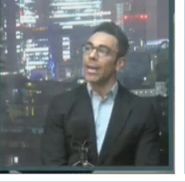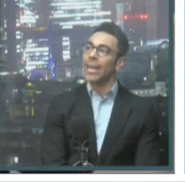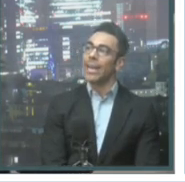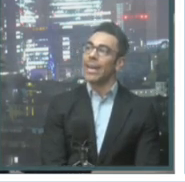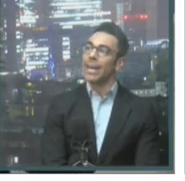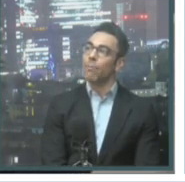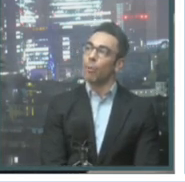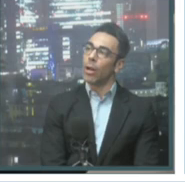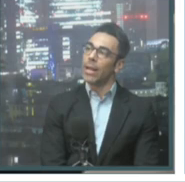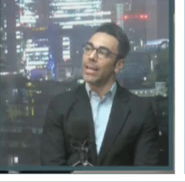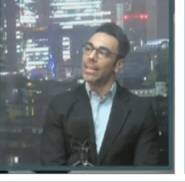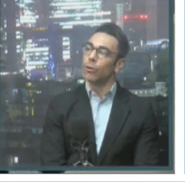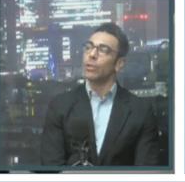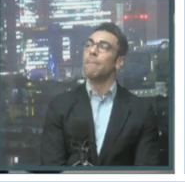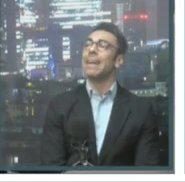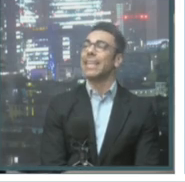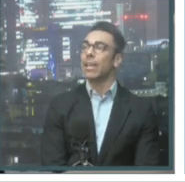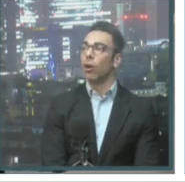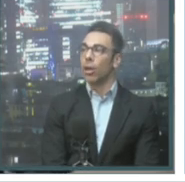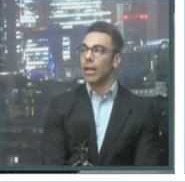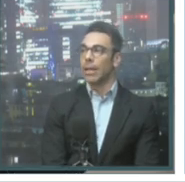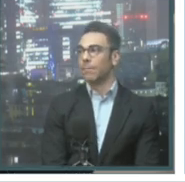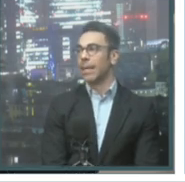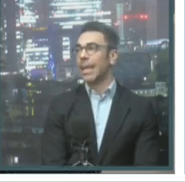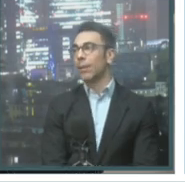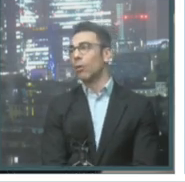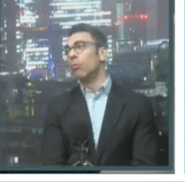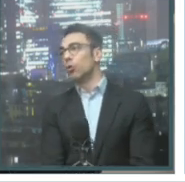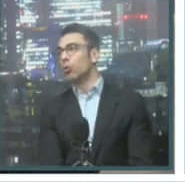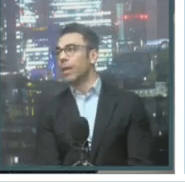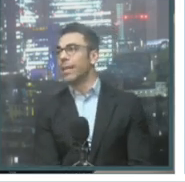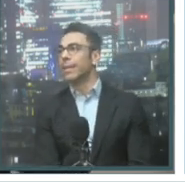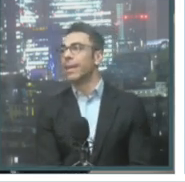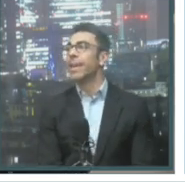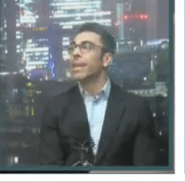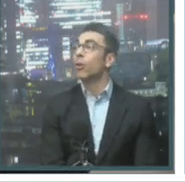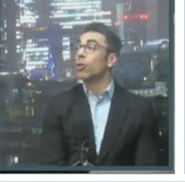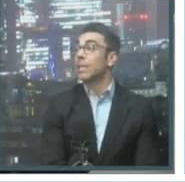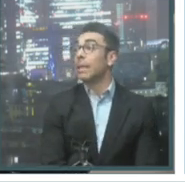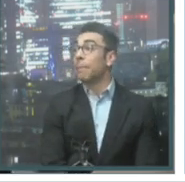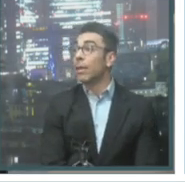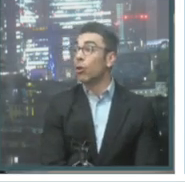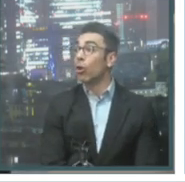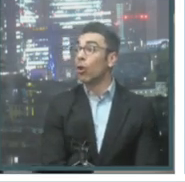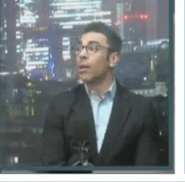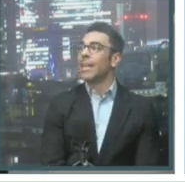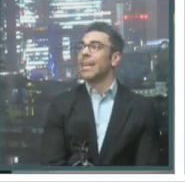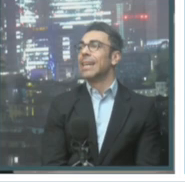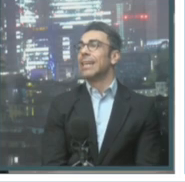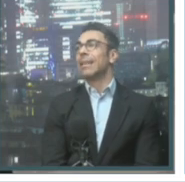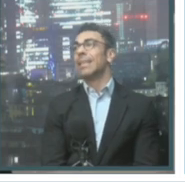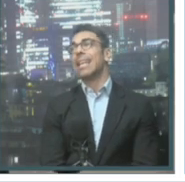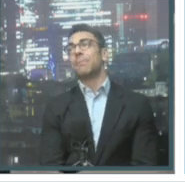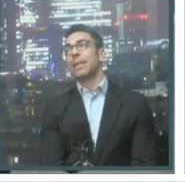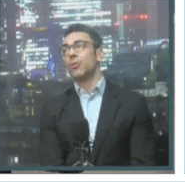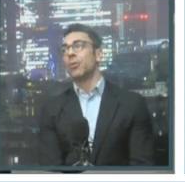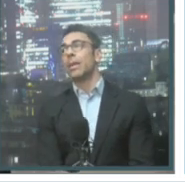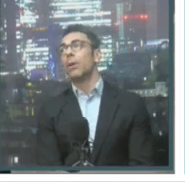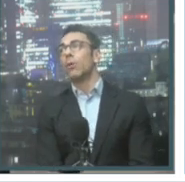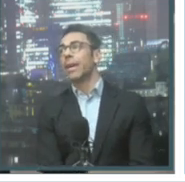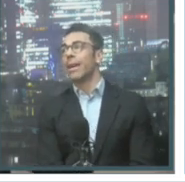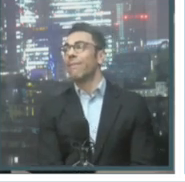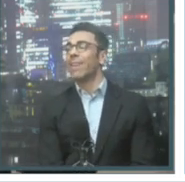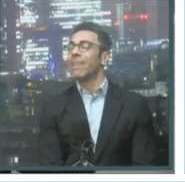e un po il titolo di mai dire gol legato al mondo udente io ho sin da piccolo dalle espressioni